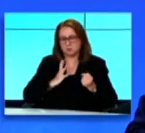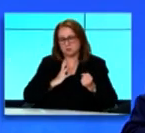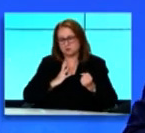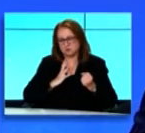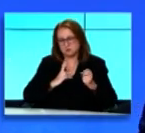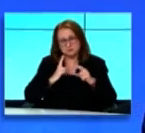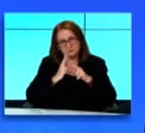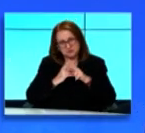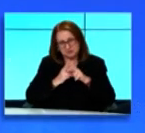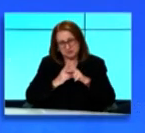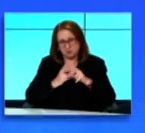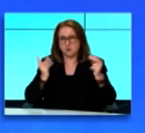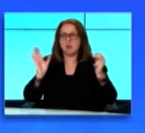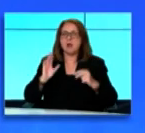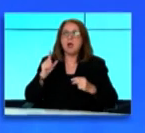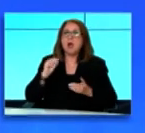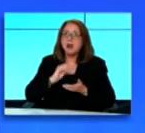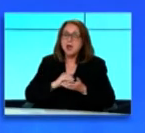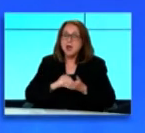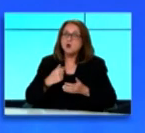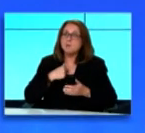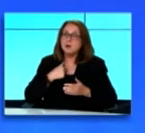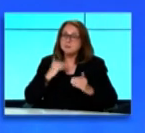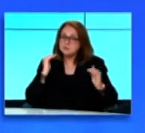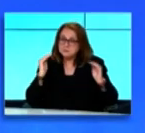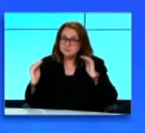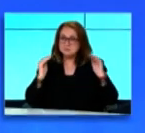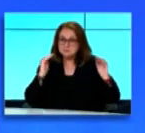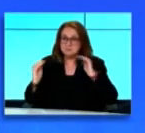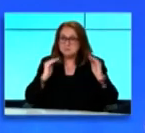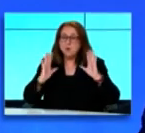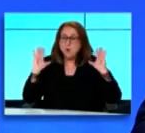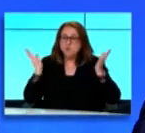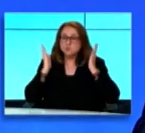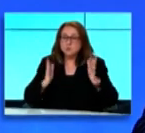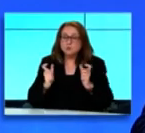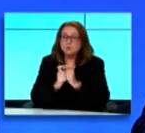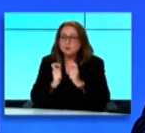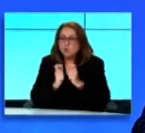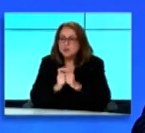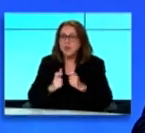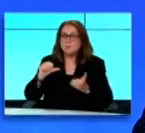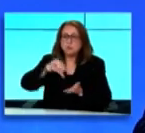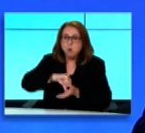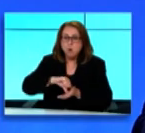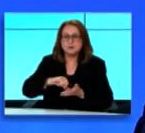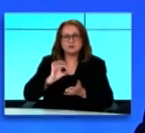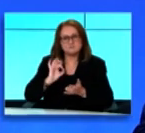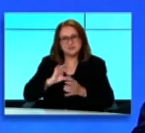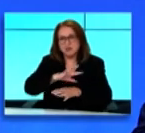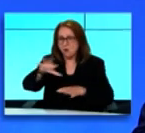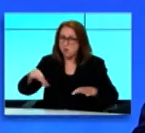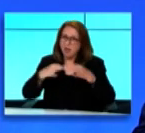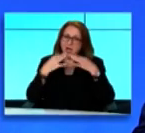στρατηγική μας να προστατεύσουμε τους οικισμούς, οι οποίοι μπορεί να άδειασαν, όμως